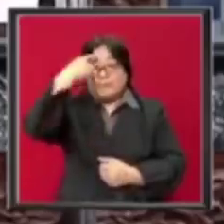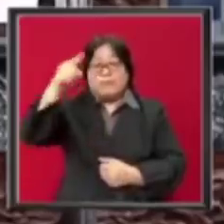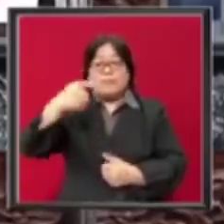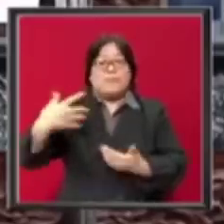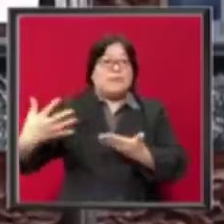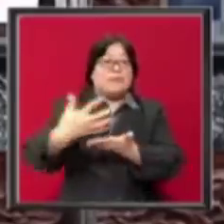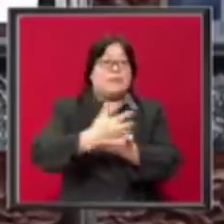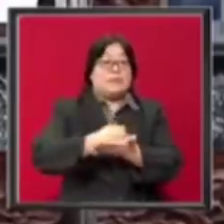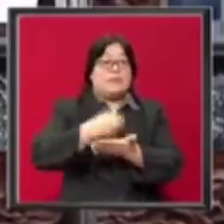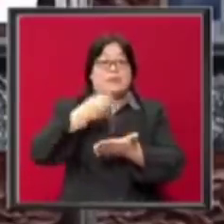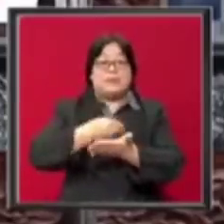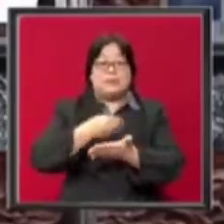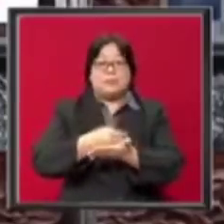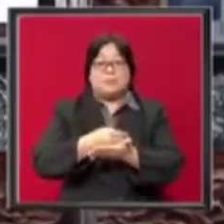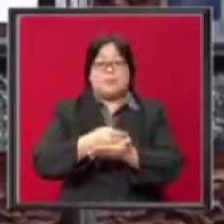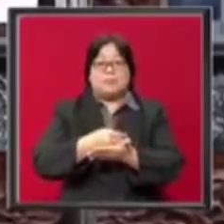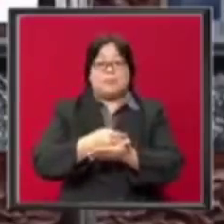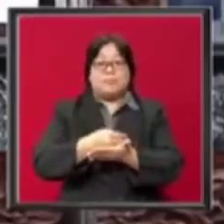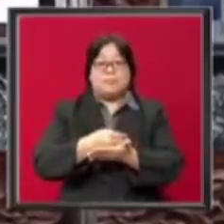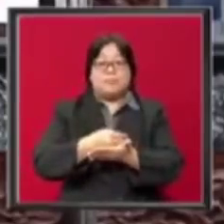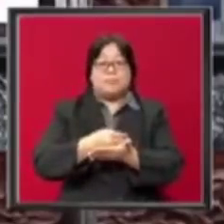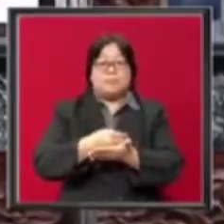untuk mendapat hasil daripada